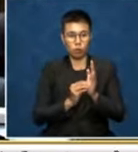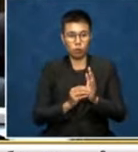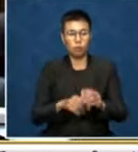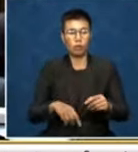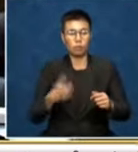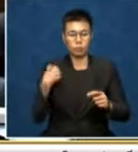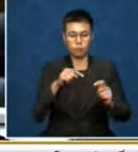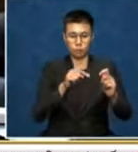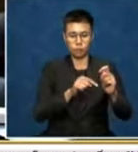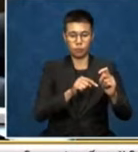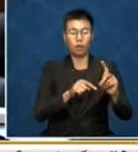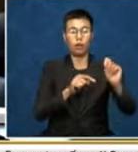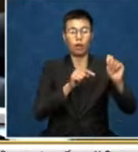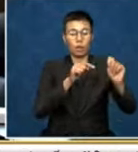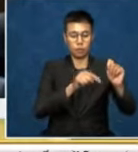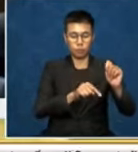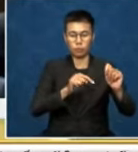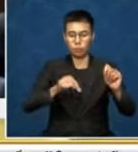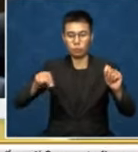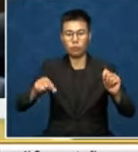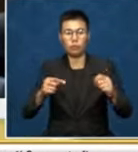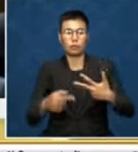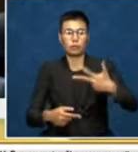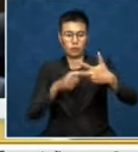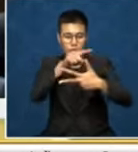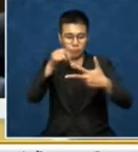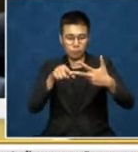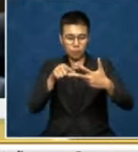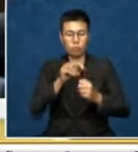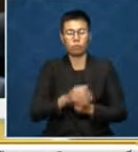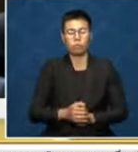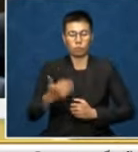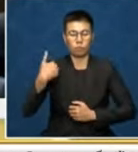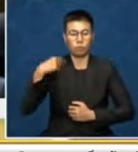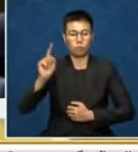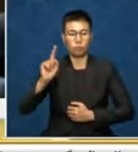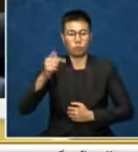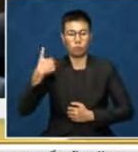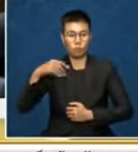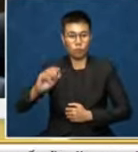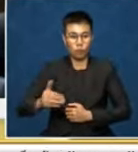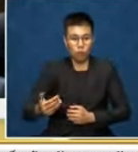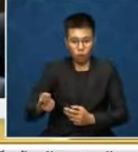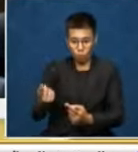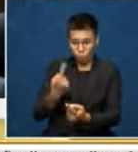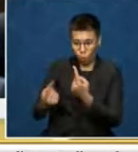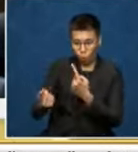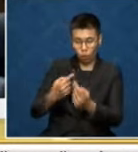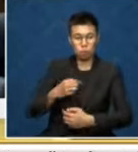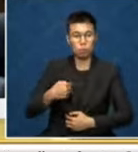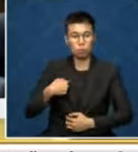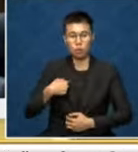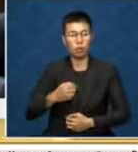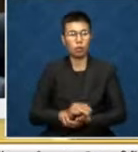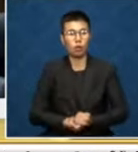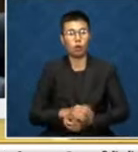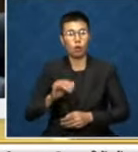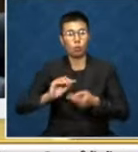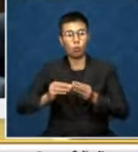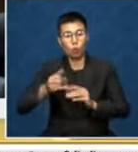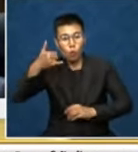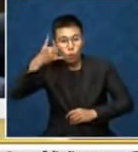านบางประกอบพรรคก้าวไกลครับผมขอนำเรื่องร้องเรียนของประชาชนที่ร้องเรียนมาหาผมในช่องทางมากมายนะครับทั้งเบอร์โท